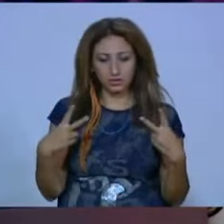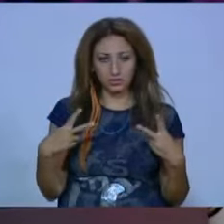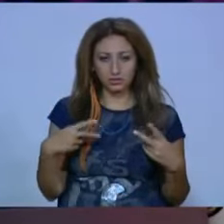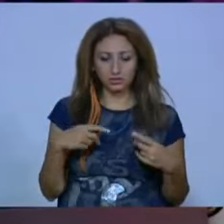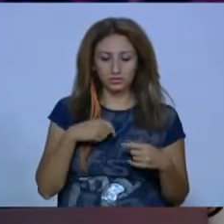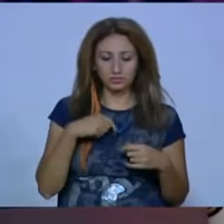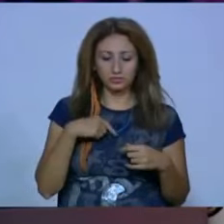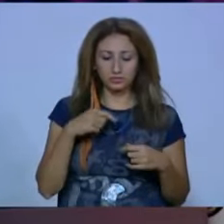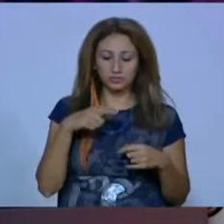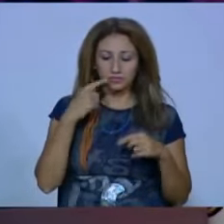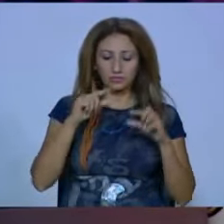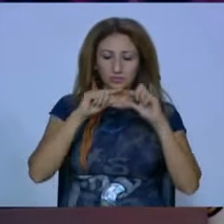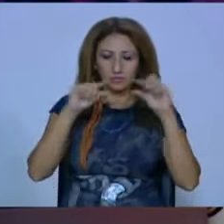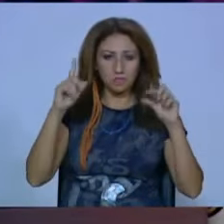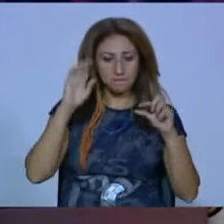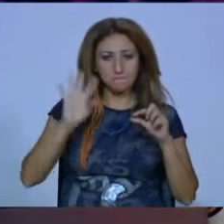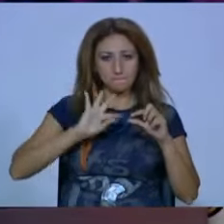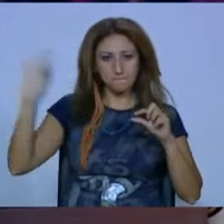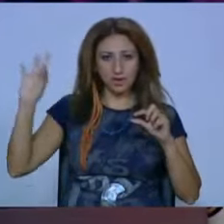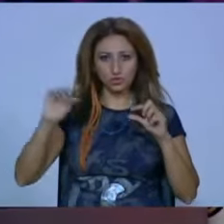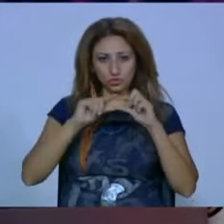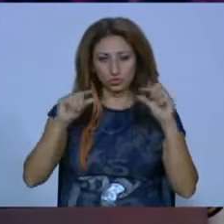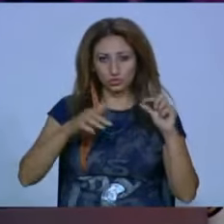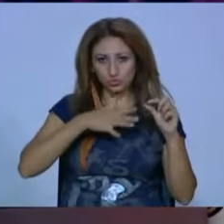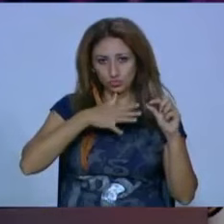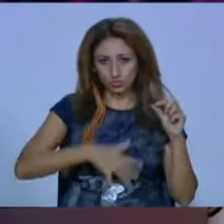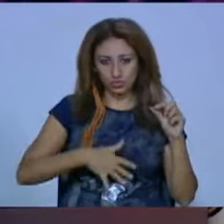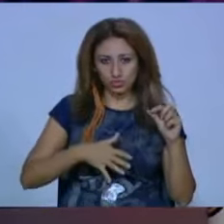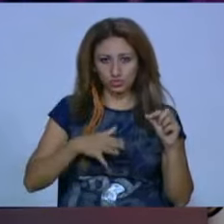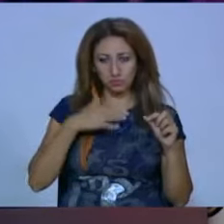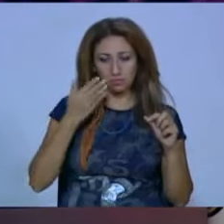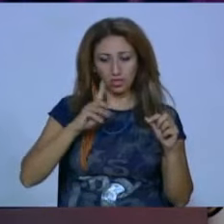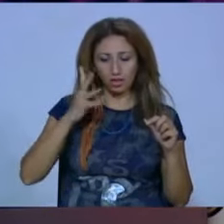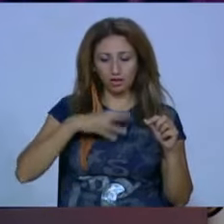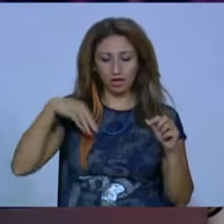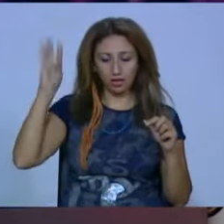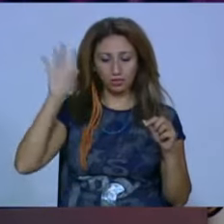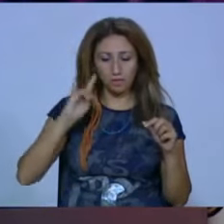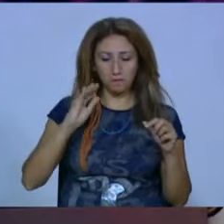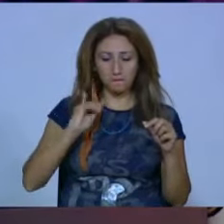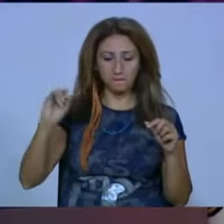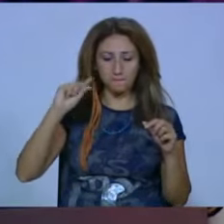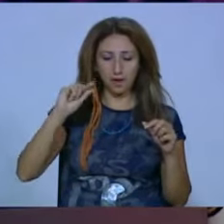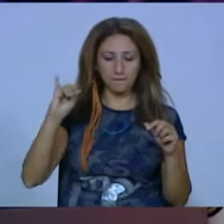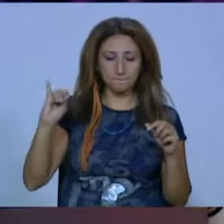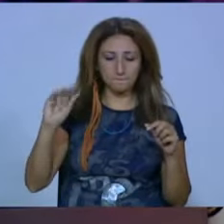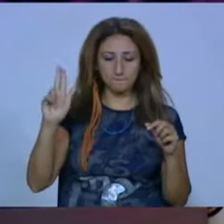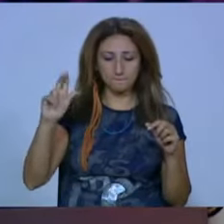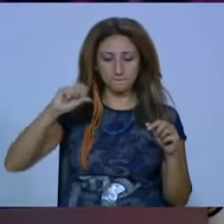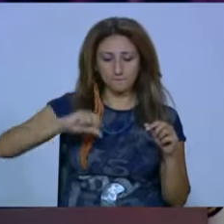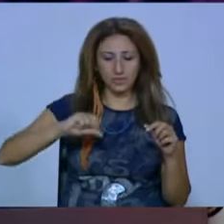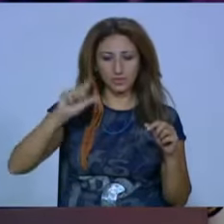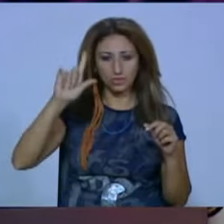ما عاوز اقول لكم اشهر اربع مقولات لشيخنا الراحل الجليل الشيخ محمد متولي